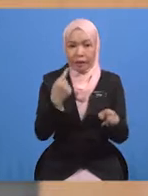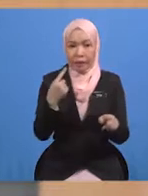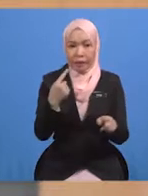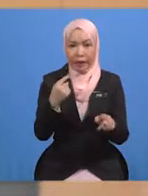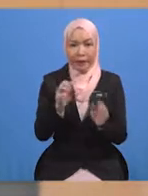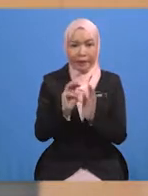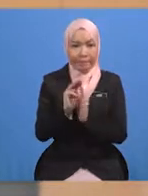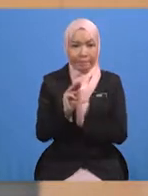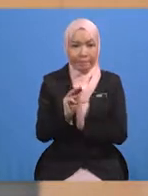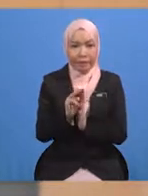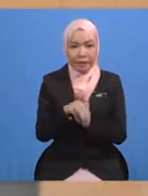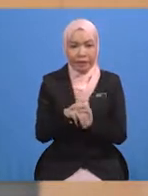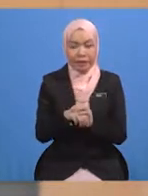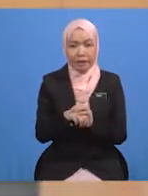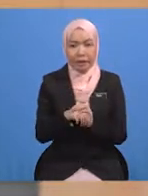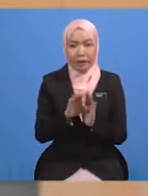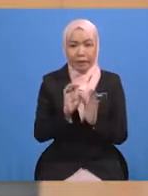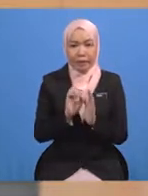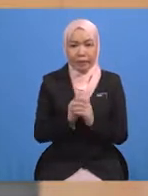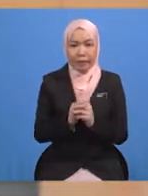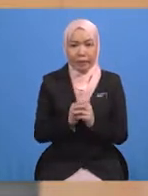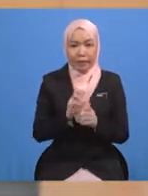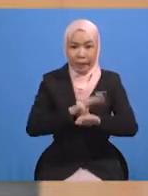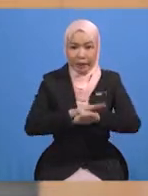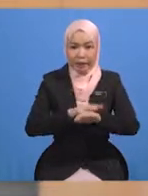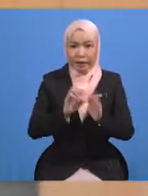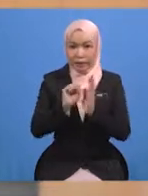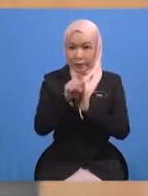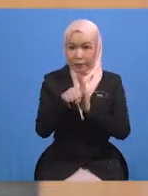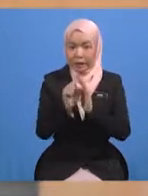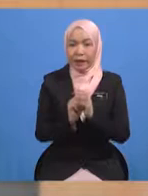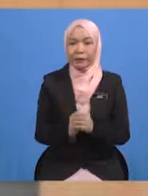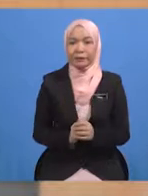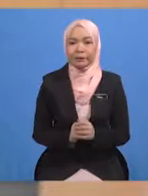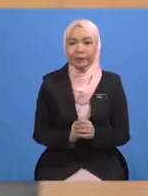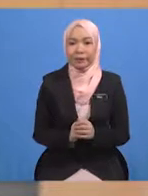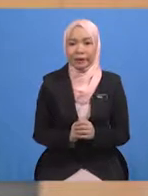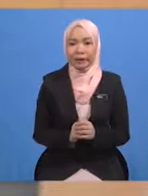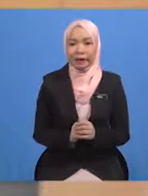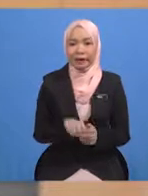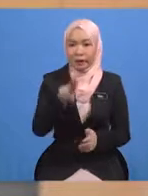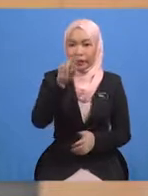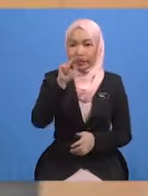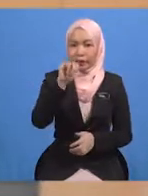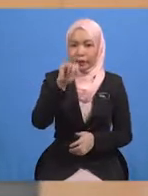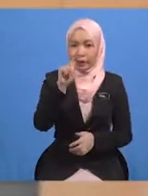Murid-murid, tahukah unit yang digunakan untuk mengukur frekuensi?